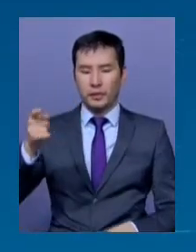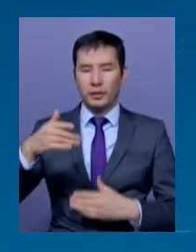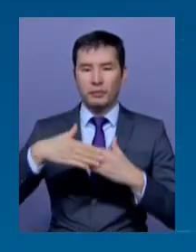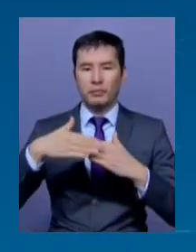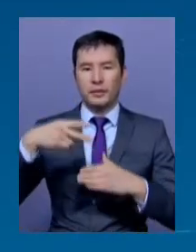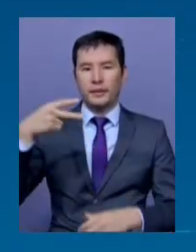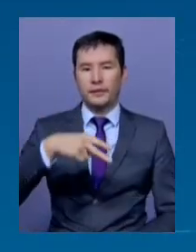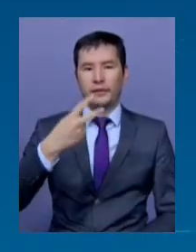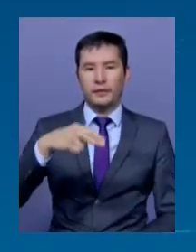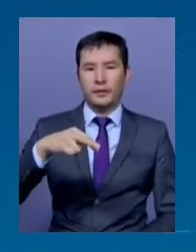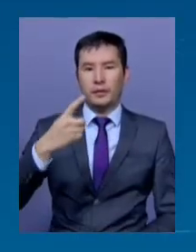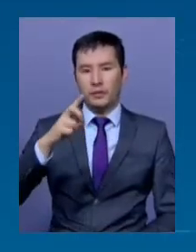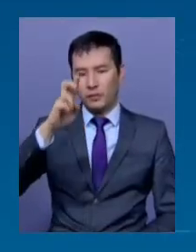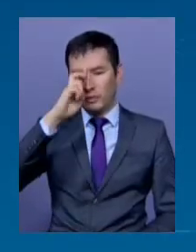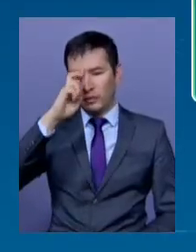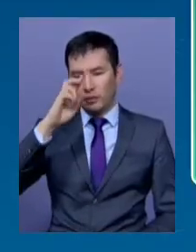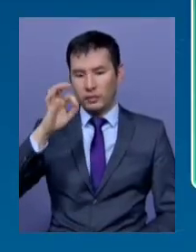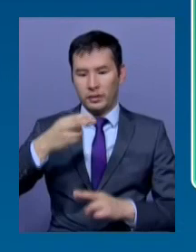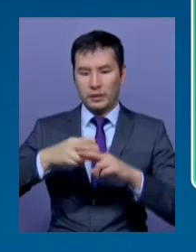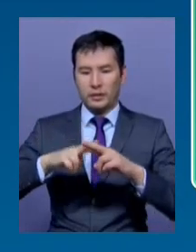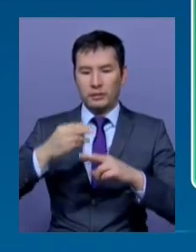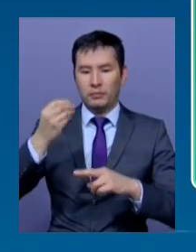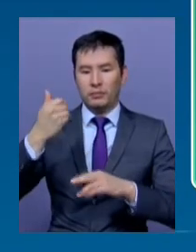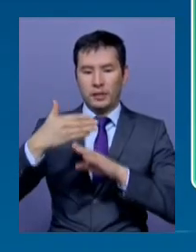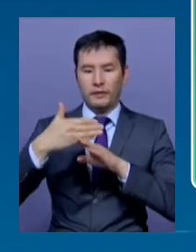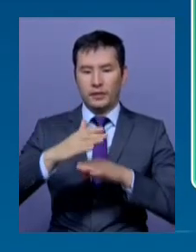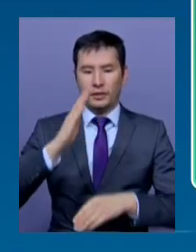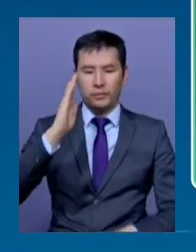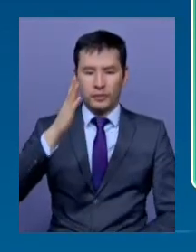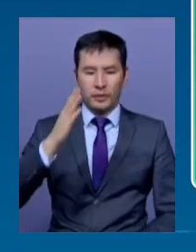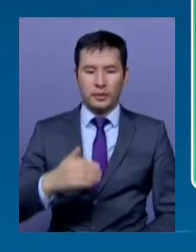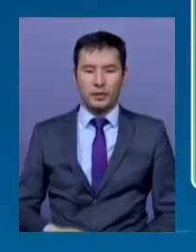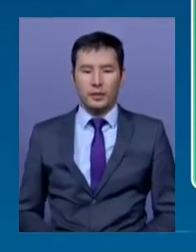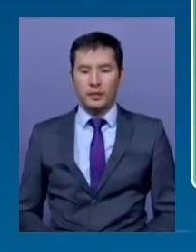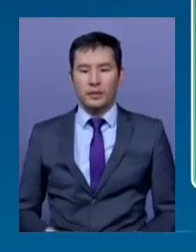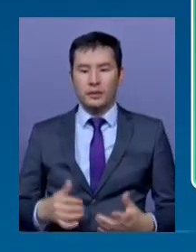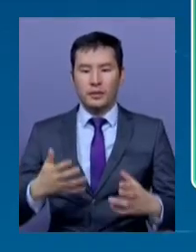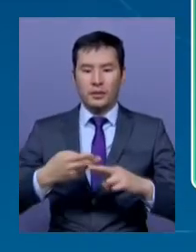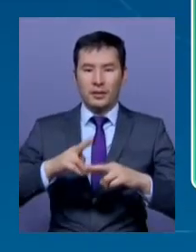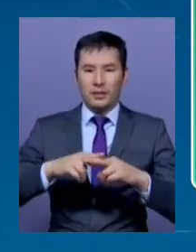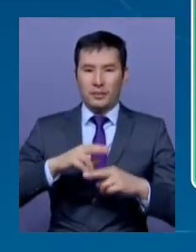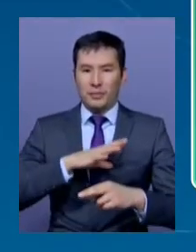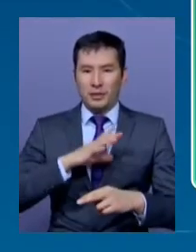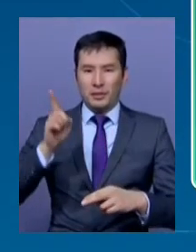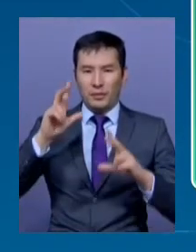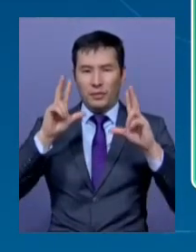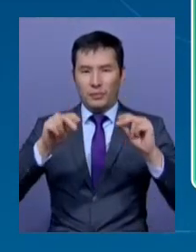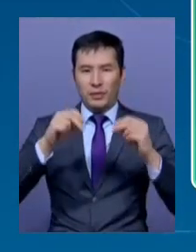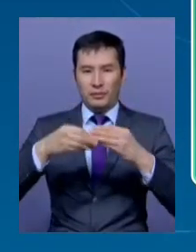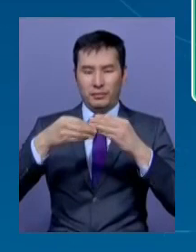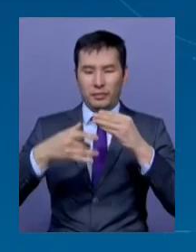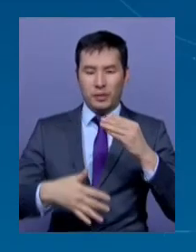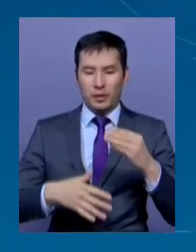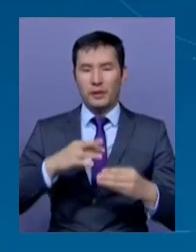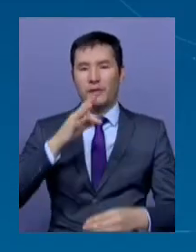болды. Ресми ақпаратқа сәйкес қауіпті дерттің ілмегіне Нұр-Сұлтан мен Алматы қалаларында 28 мыңнан аса адам іліккен.